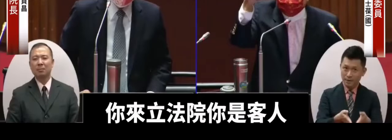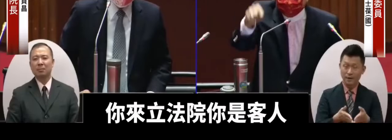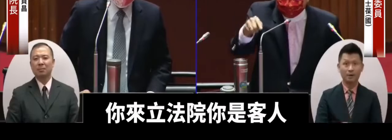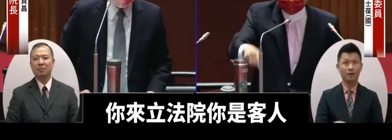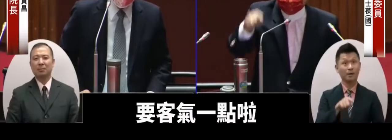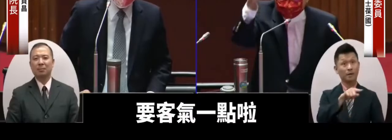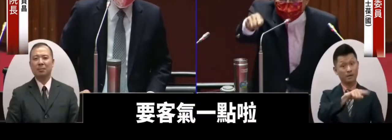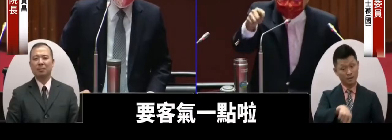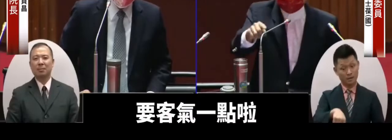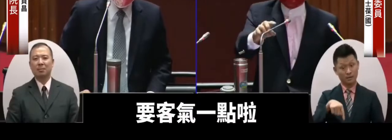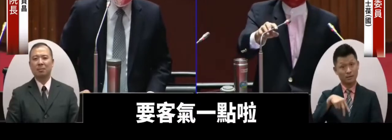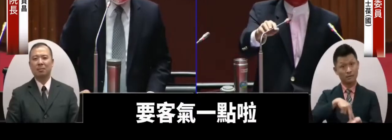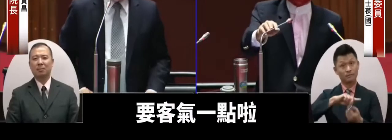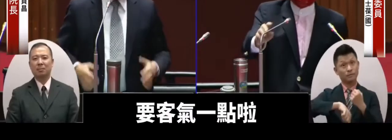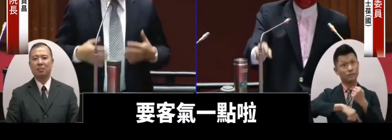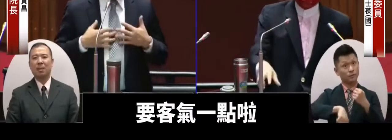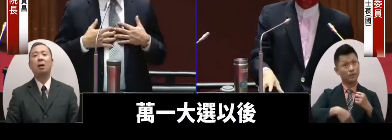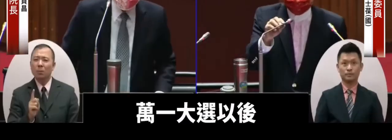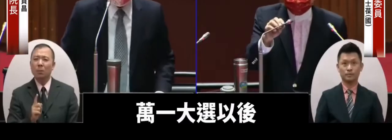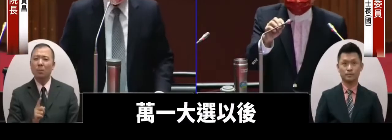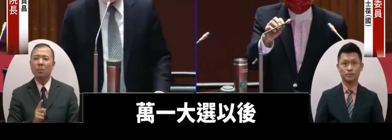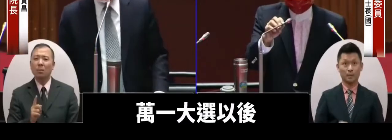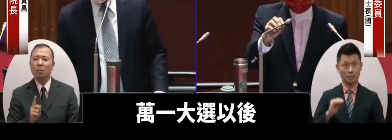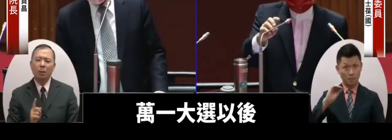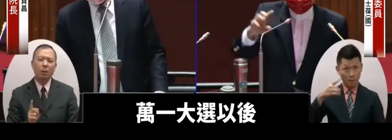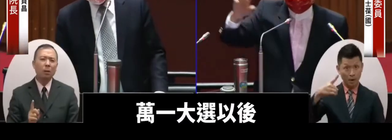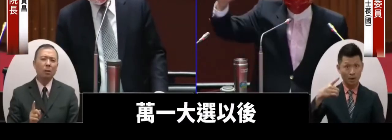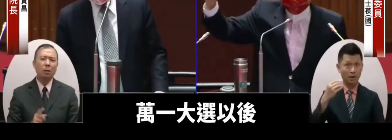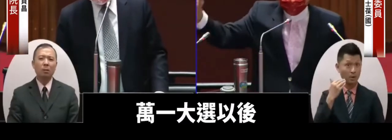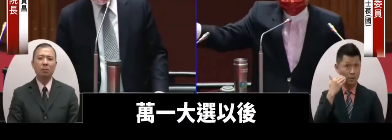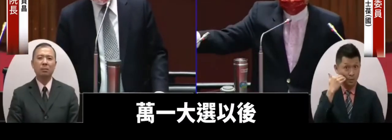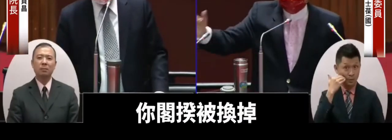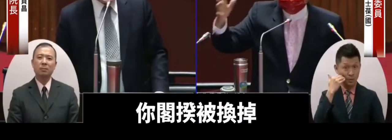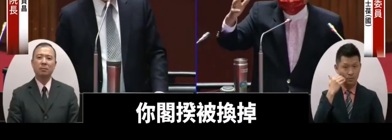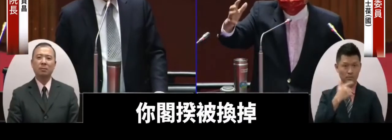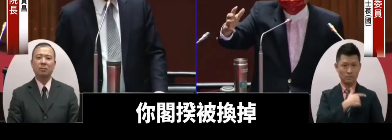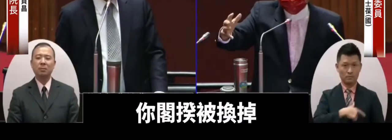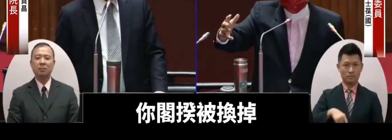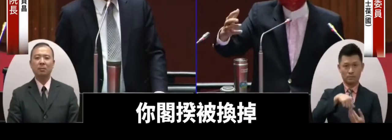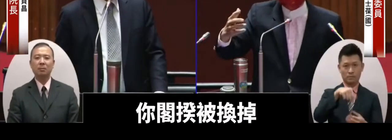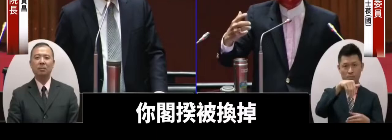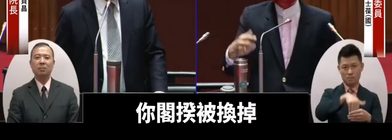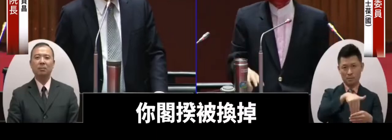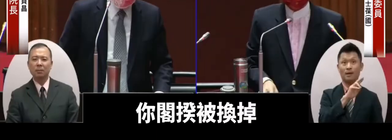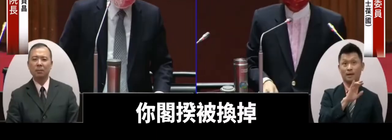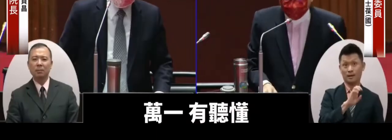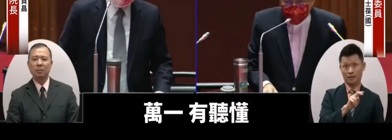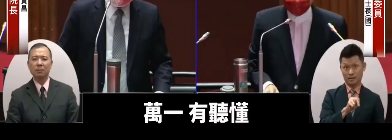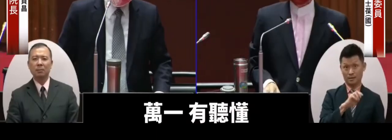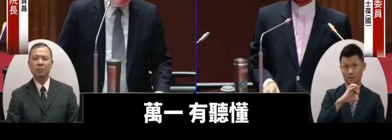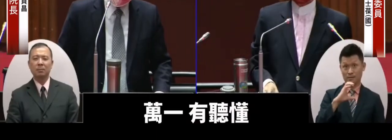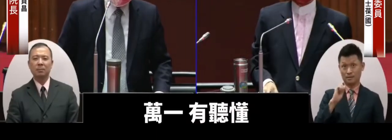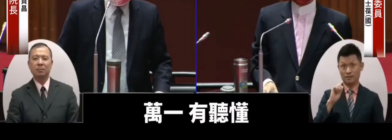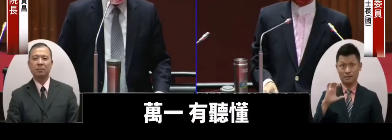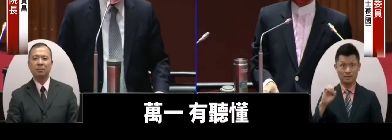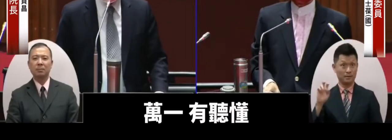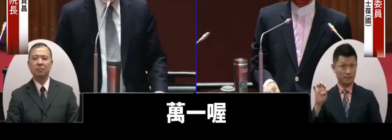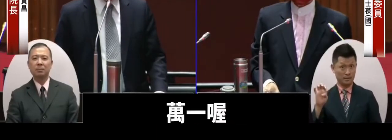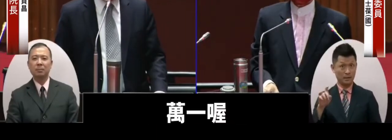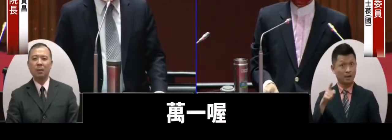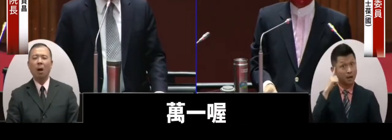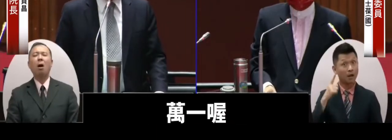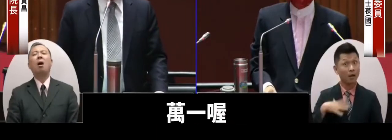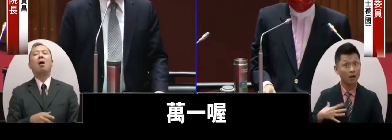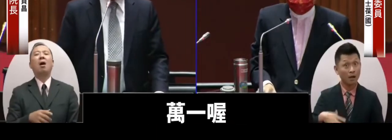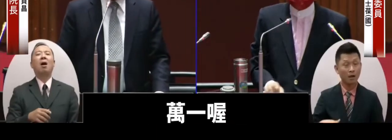法院你是客人，要客气一点啦。 对，我一 万一大选以后你阁揆被换掉。万一，看我，